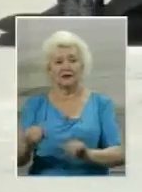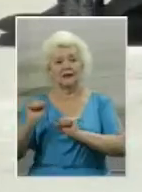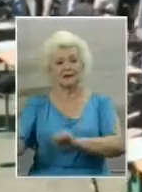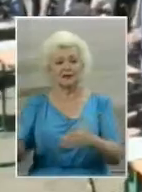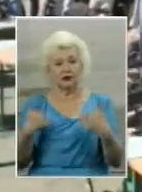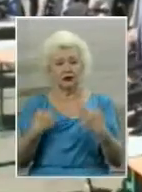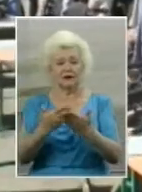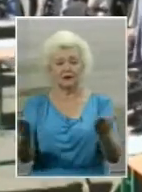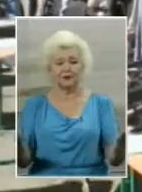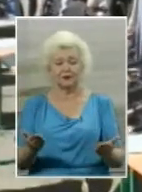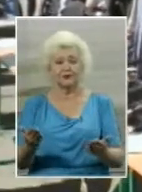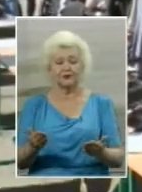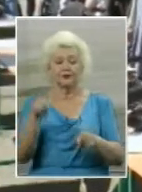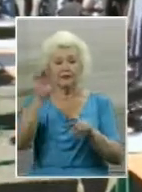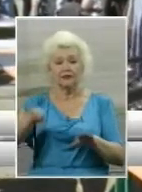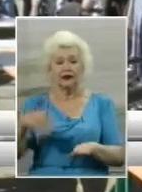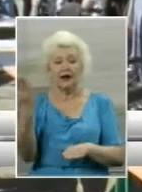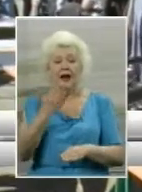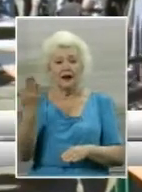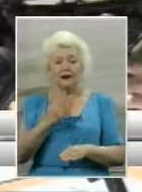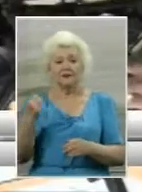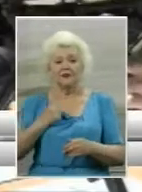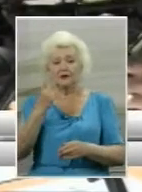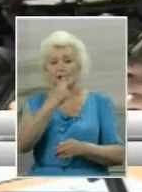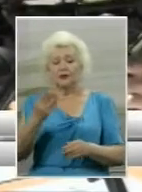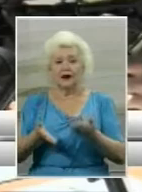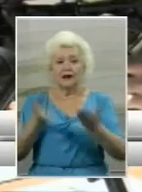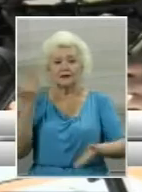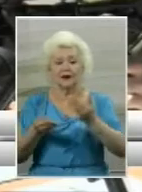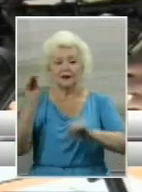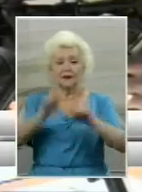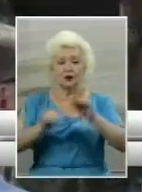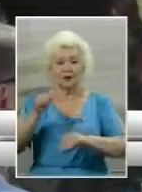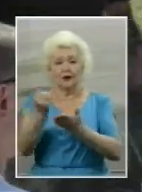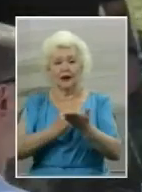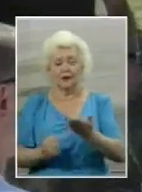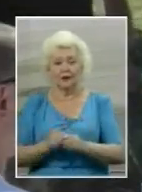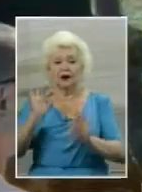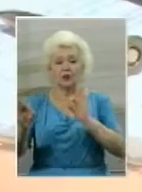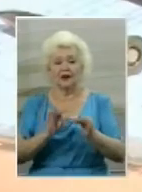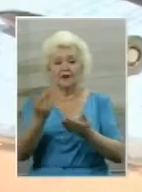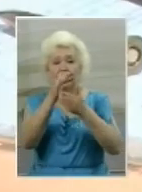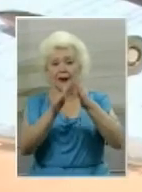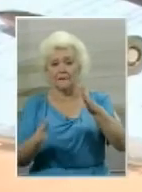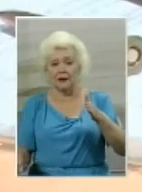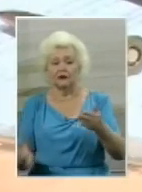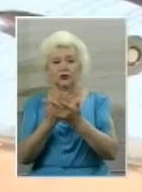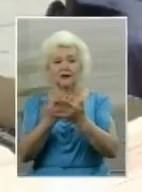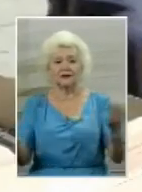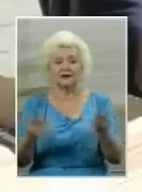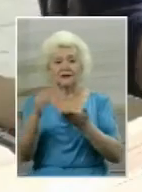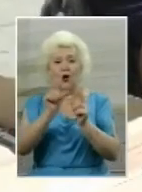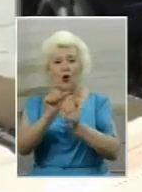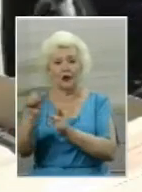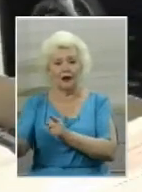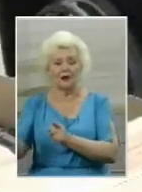нас. Після лекції військові показали, як збирати і розбирати зброю, як правильно споряджати магазин патронами різного калібру. Під